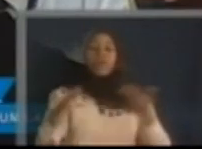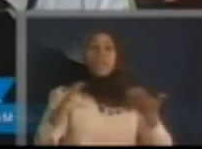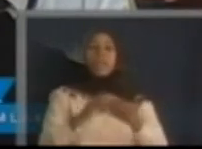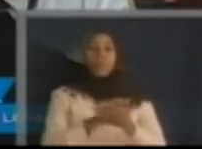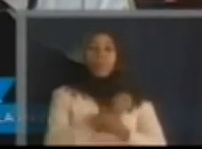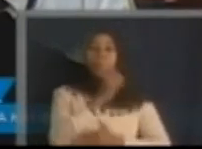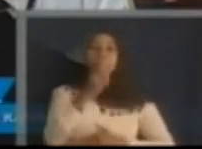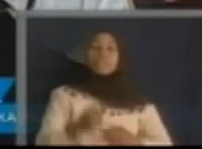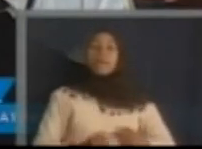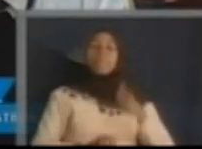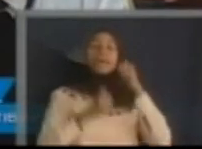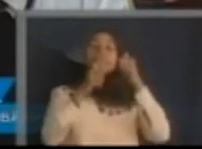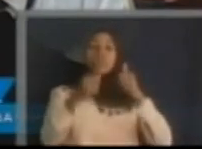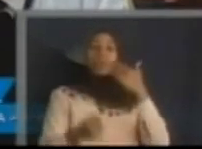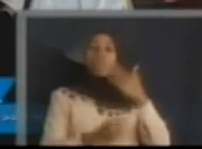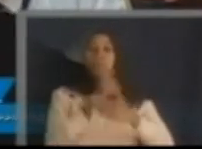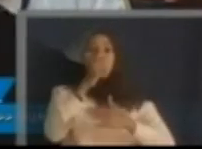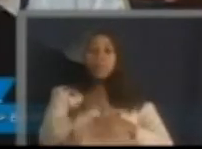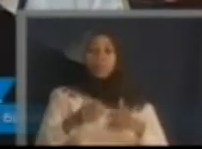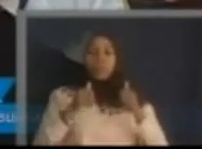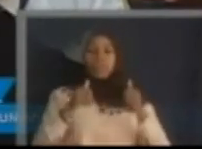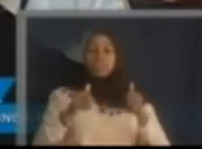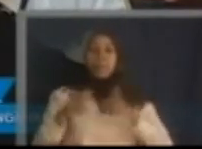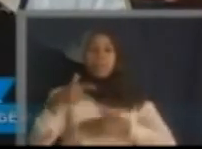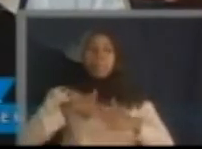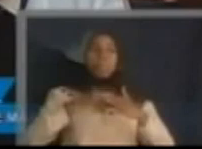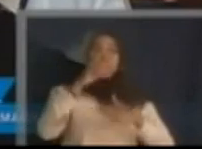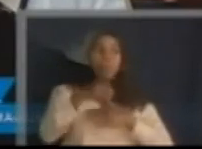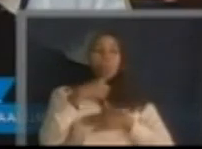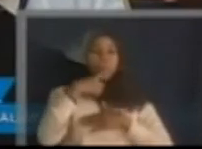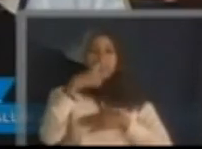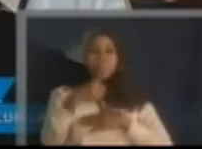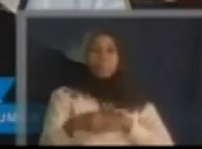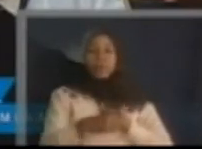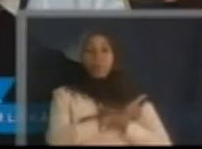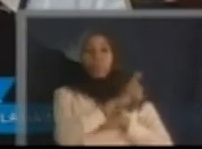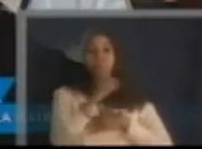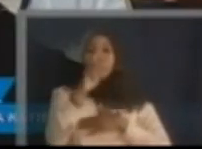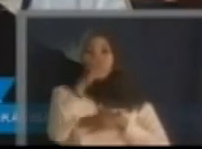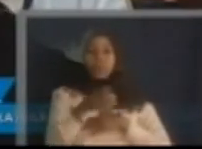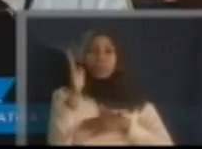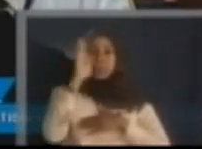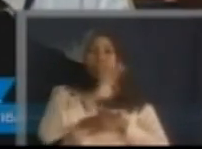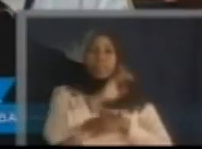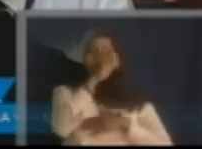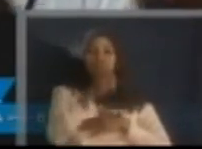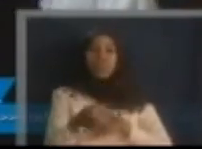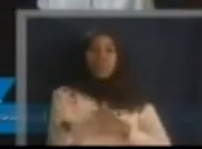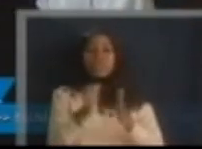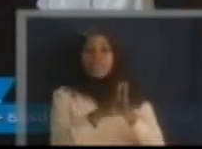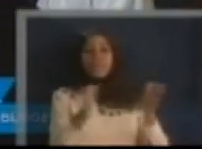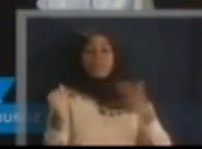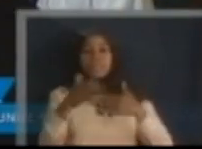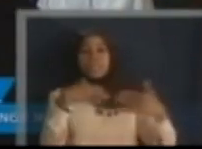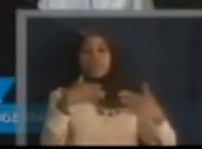ambayo tulikuwa nayo wiki ambayo tunaimaliza ilikuwa ni nafasi ya kufanyia majaribio ya namna ambavyo